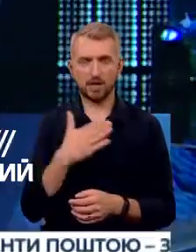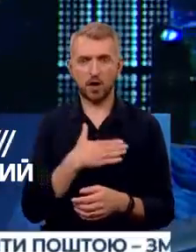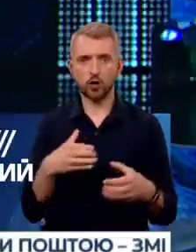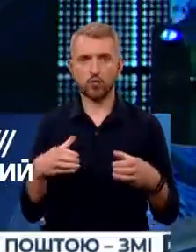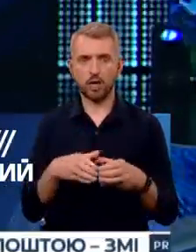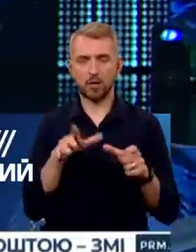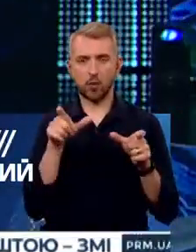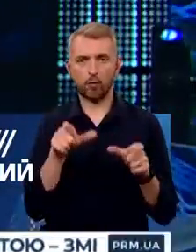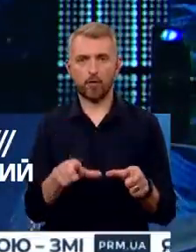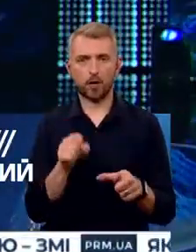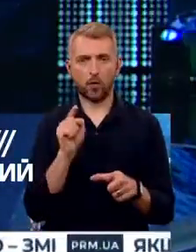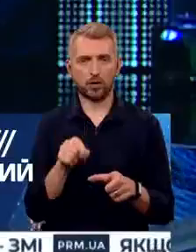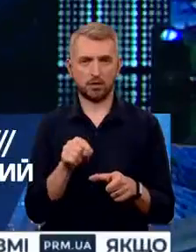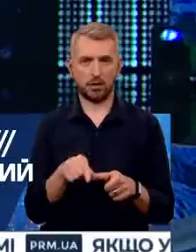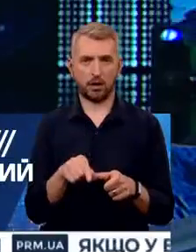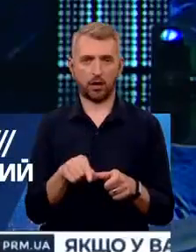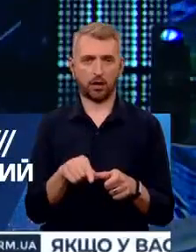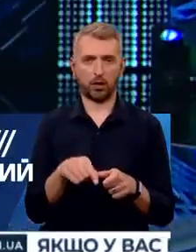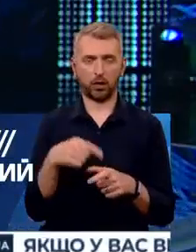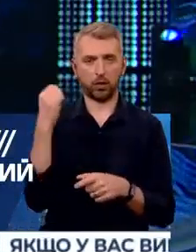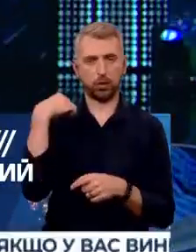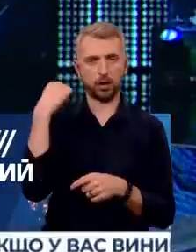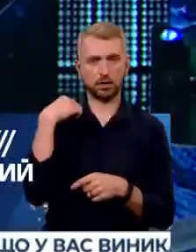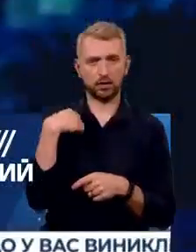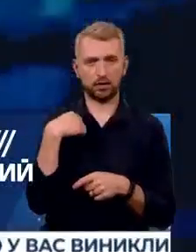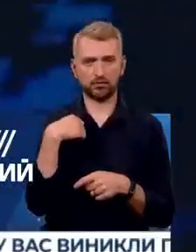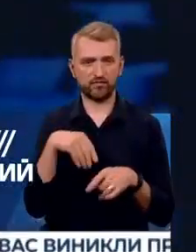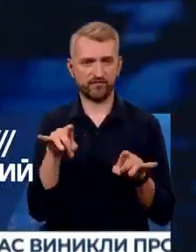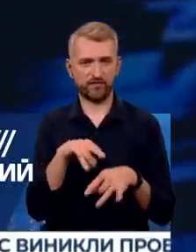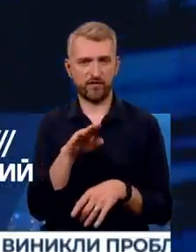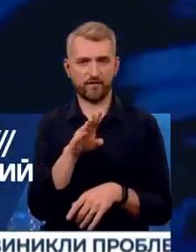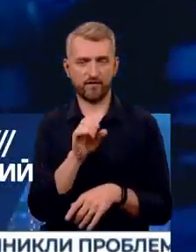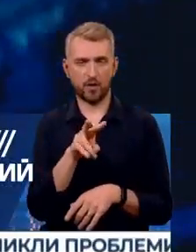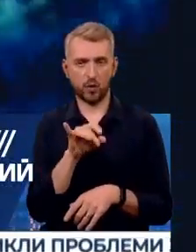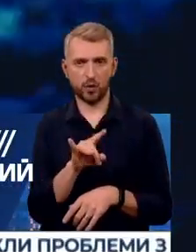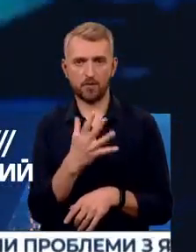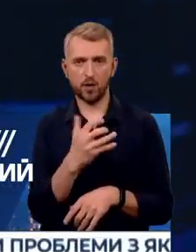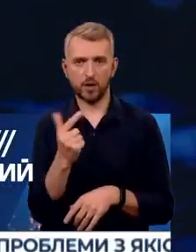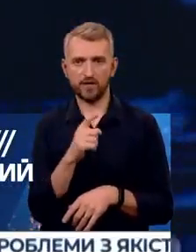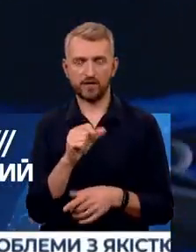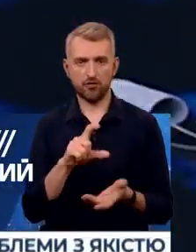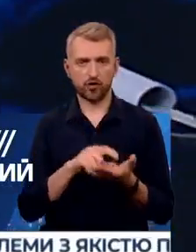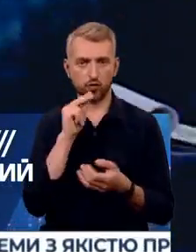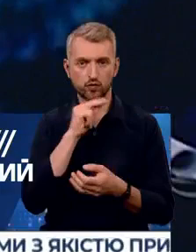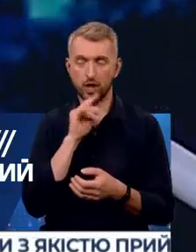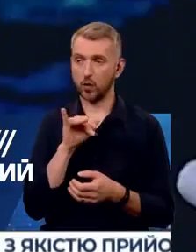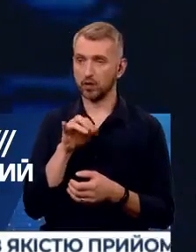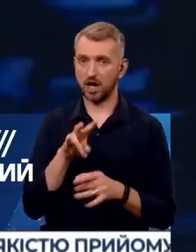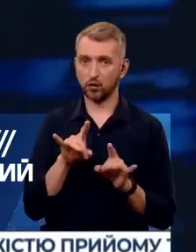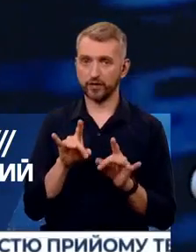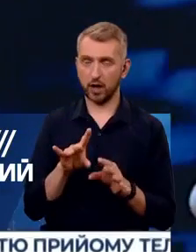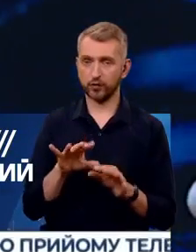команда блокувала той блатний гадюшник «Велюр», де по 500 гривень за чашку чаю. От Руслан розказує ситуацію,